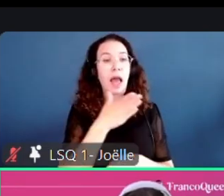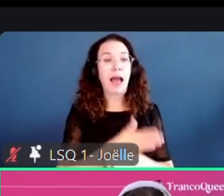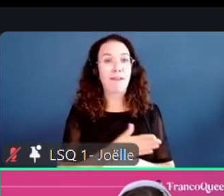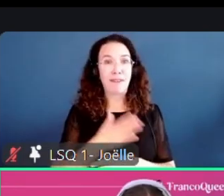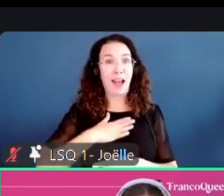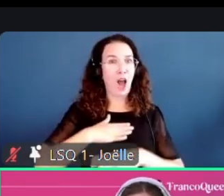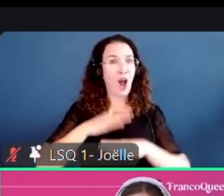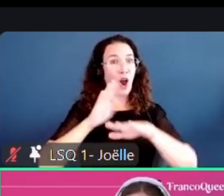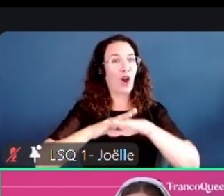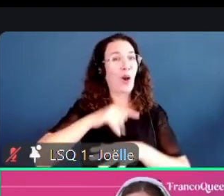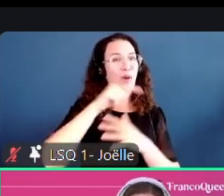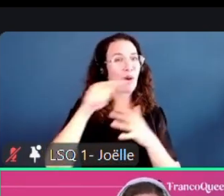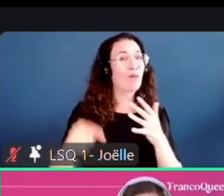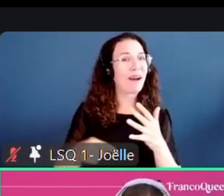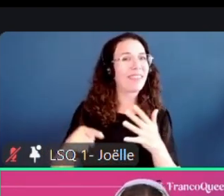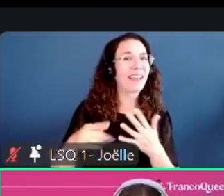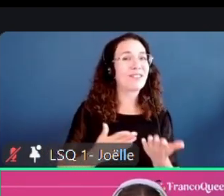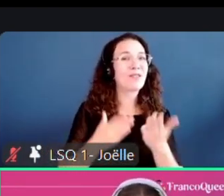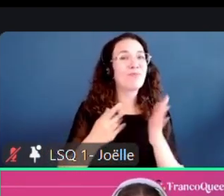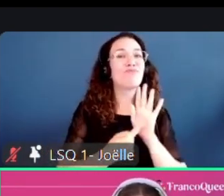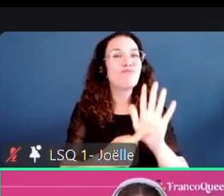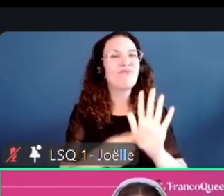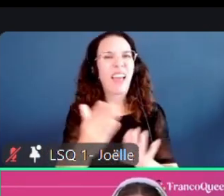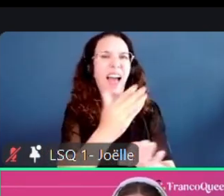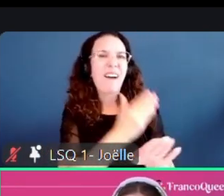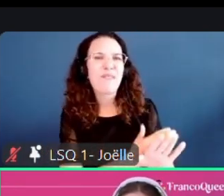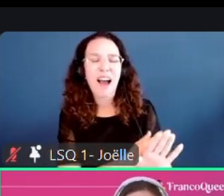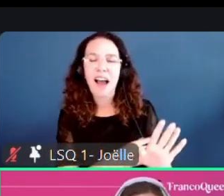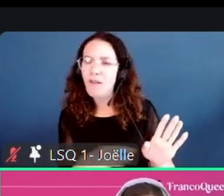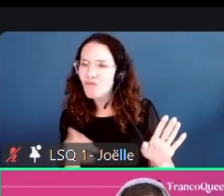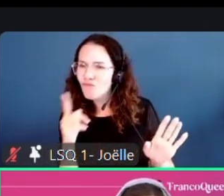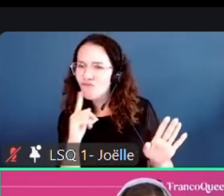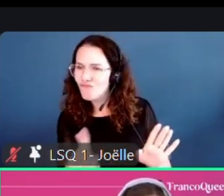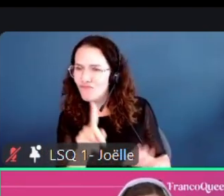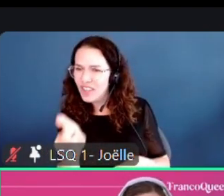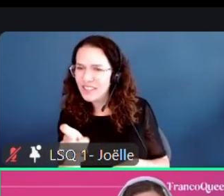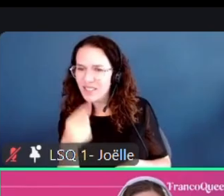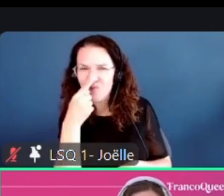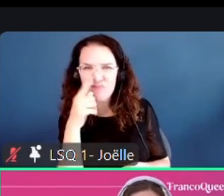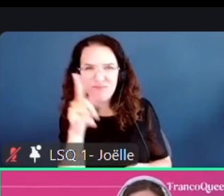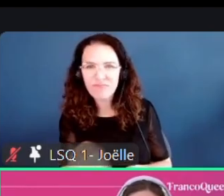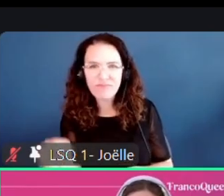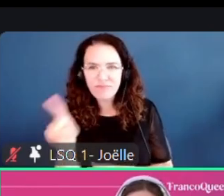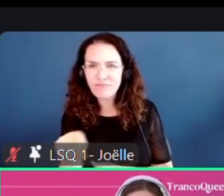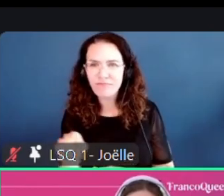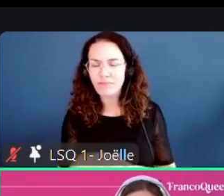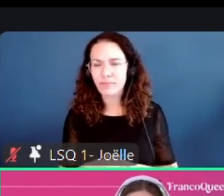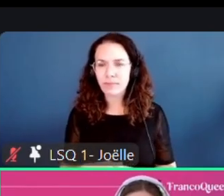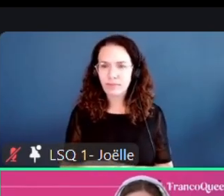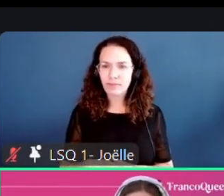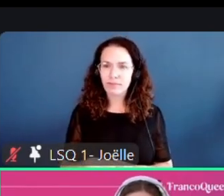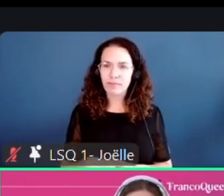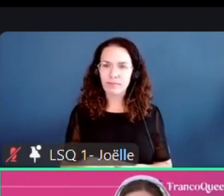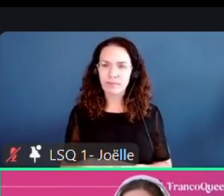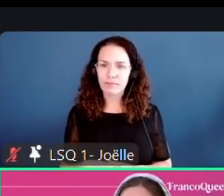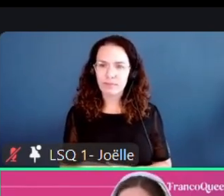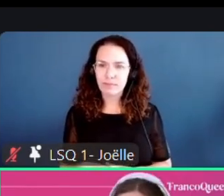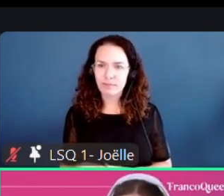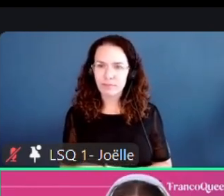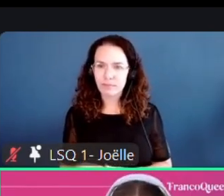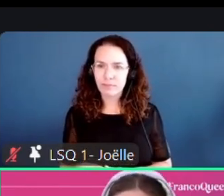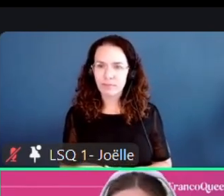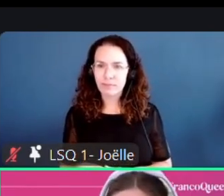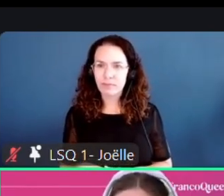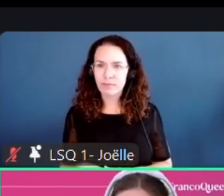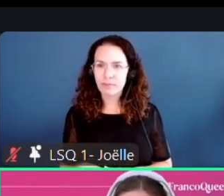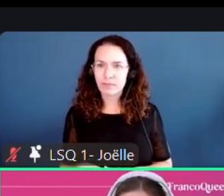nos recommandations, on voulait prendre un moment pour vous poser la question. Euh, donc, je vais d'abord